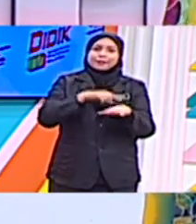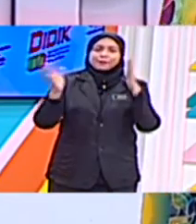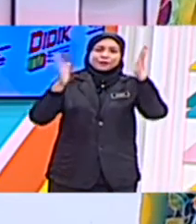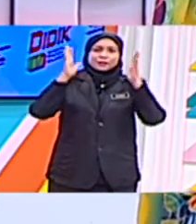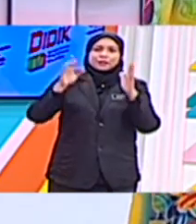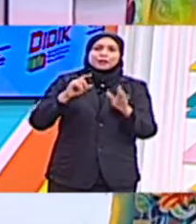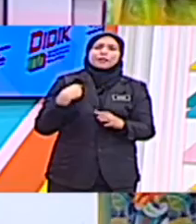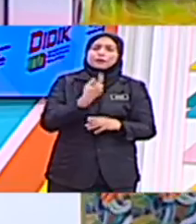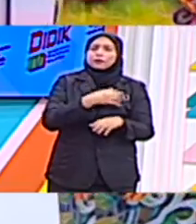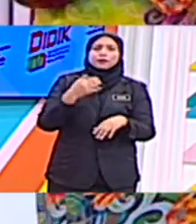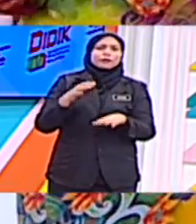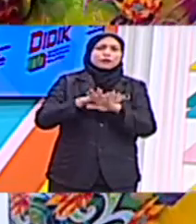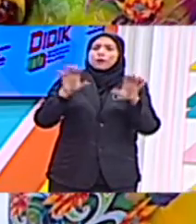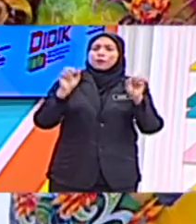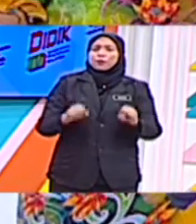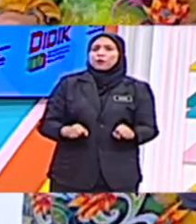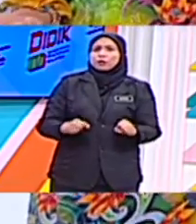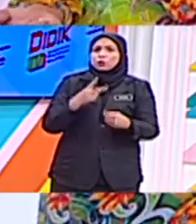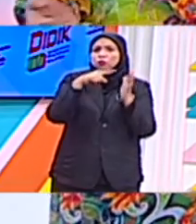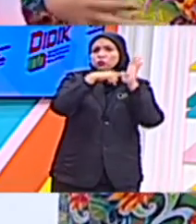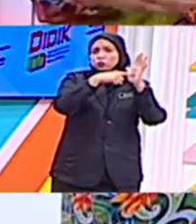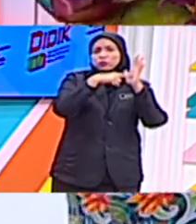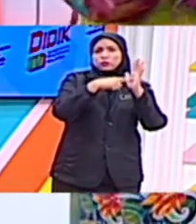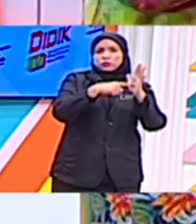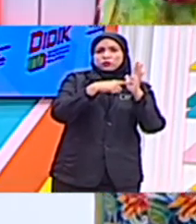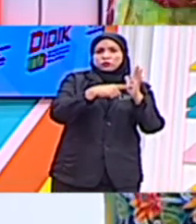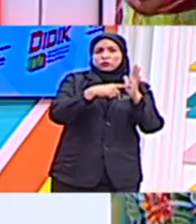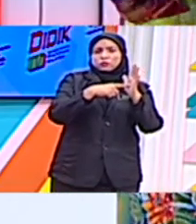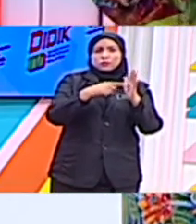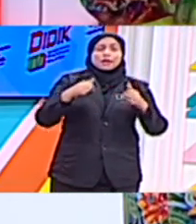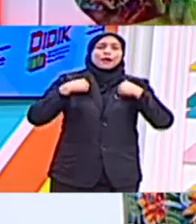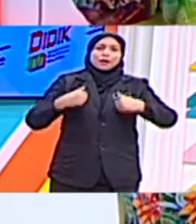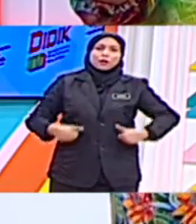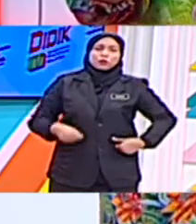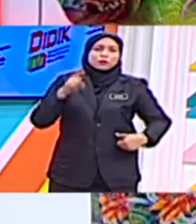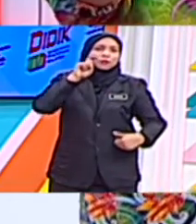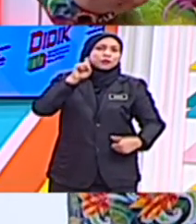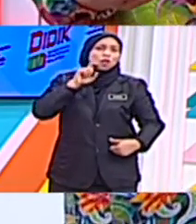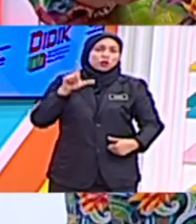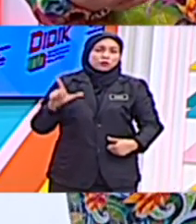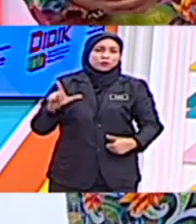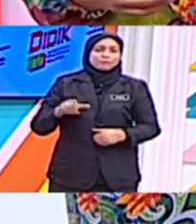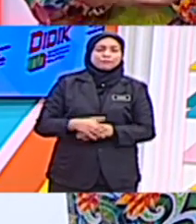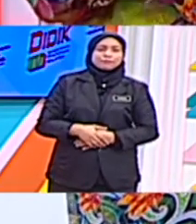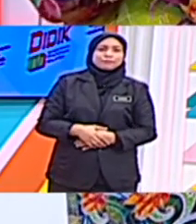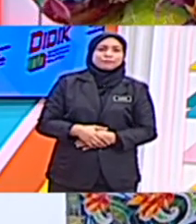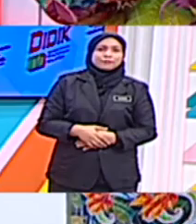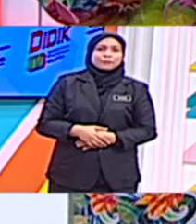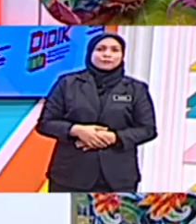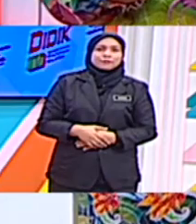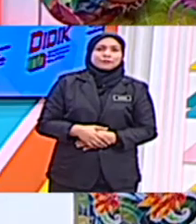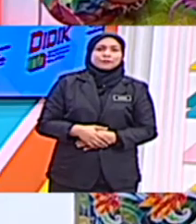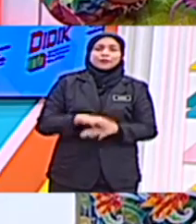mendedahkan anggota seksual kita, terutamanya di khalayak ramai. Kalau dengan seorang-seorang dengan kawan berdua pun tak boleh. Kita tak